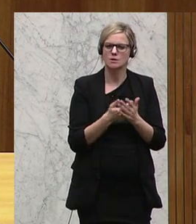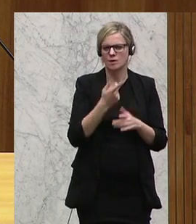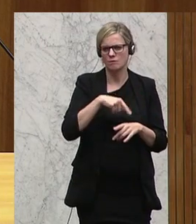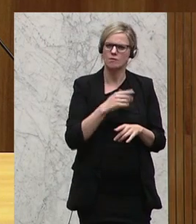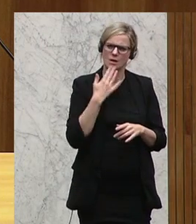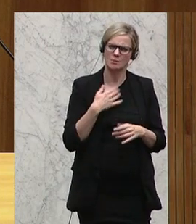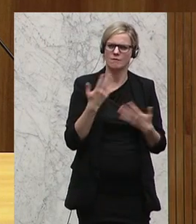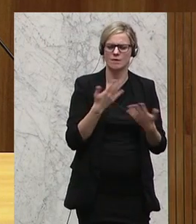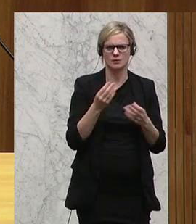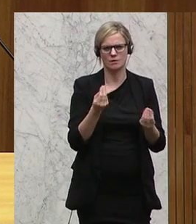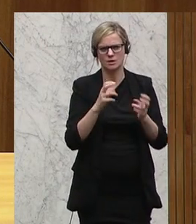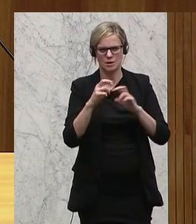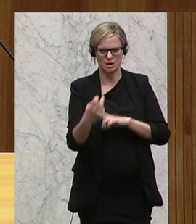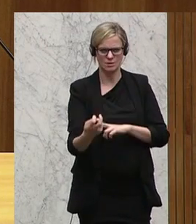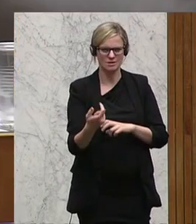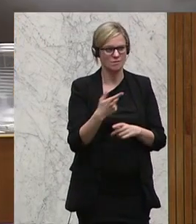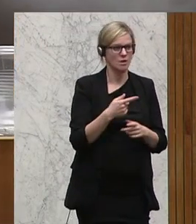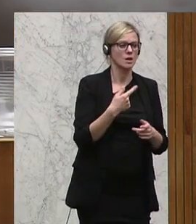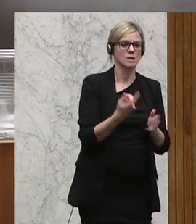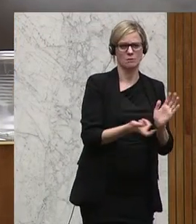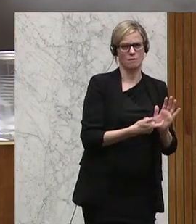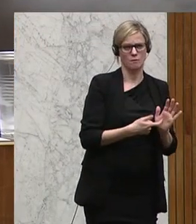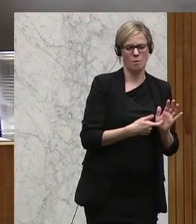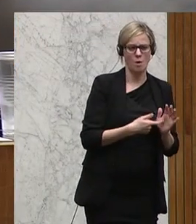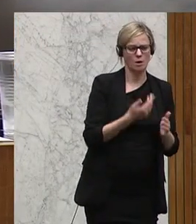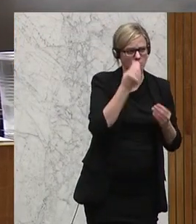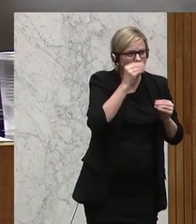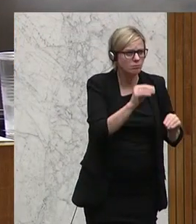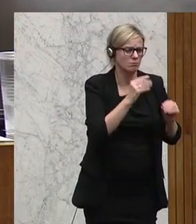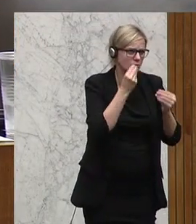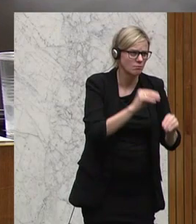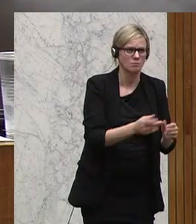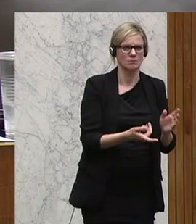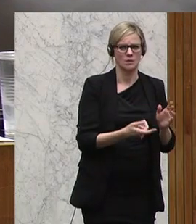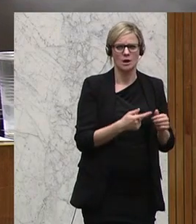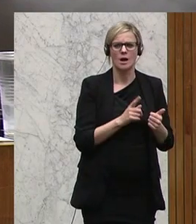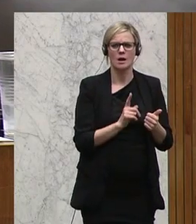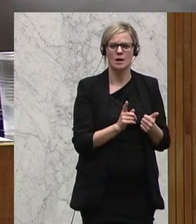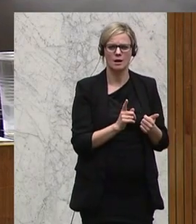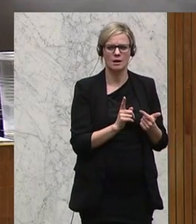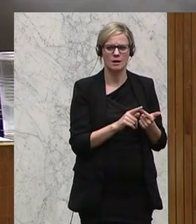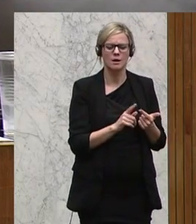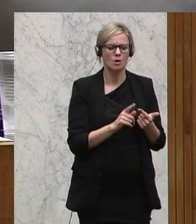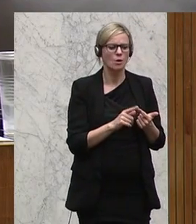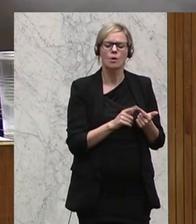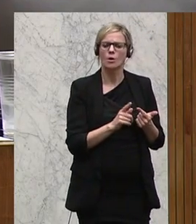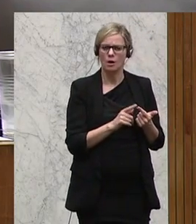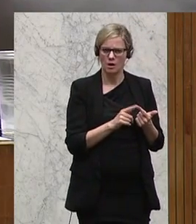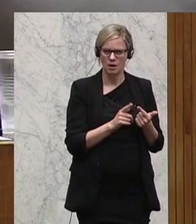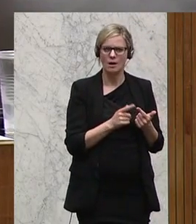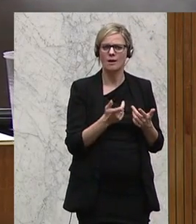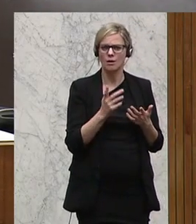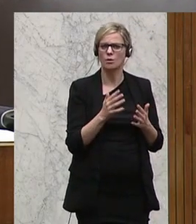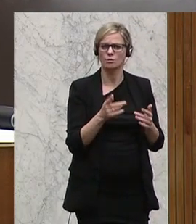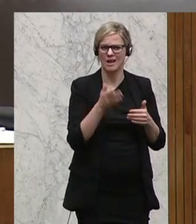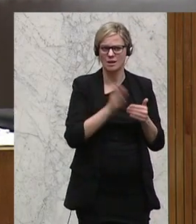lieber, wir setzen was um, wie Sie, die immer groß fordern, groß ankündigen, große Dinge wollen und entsprechend dann